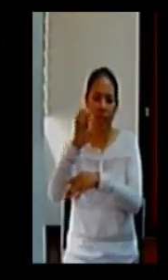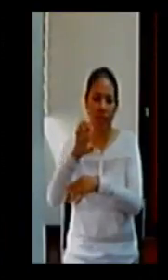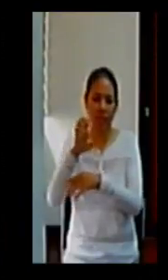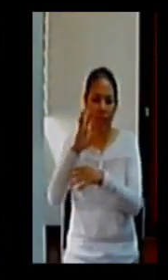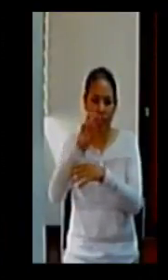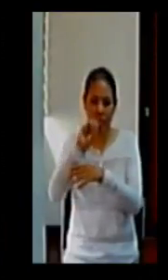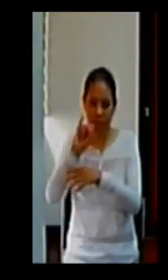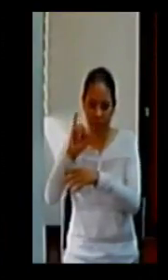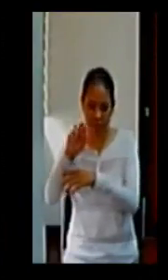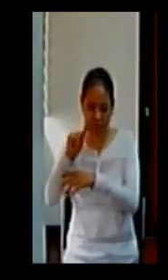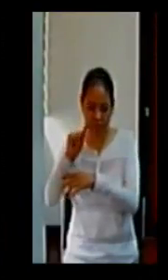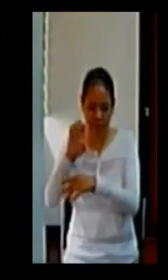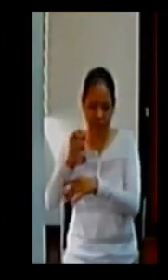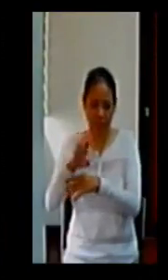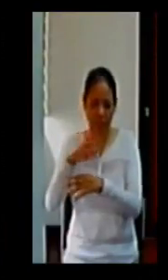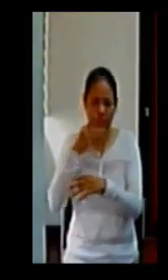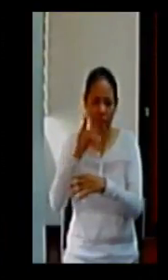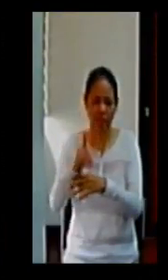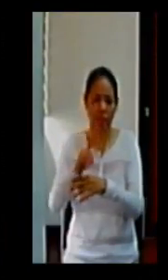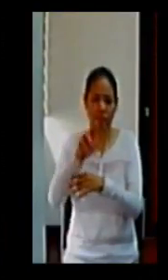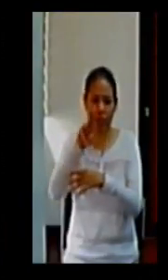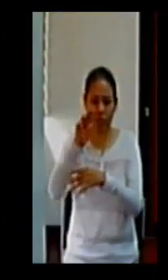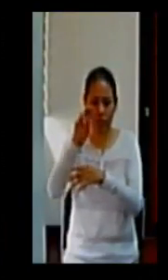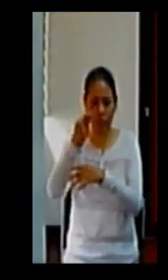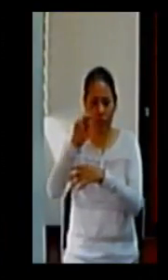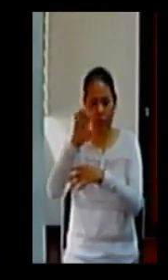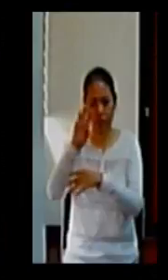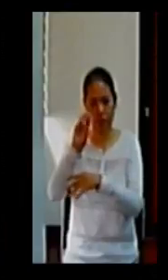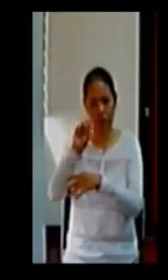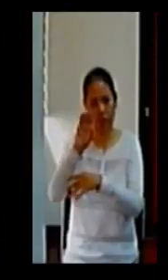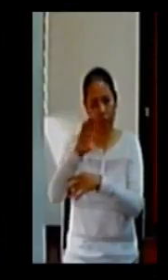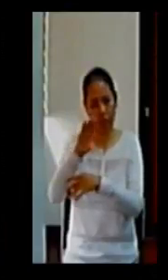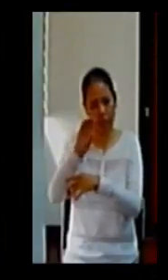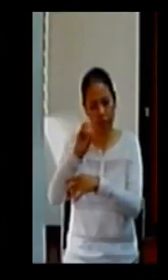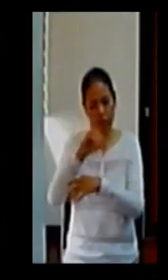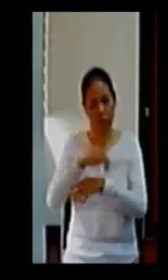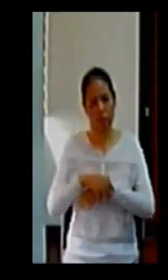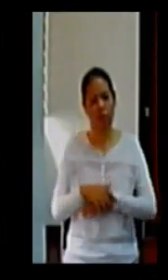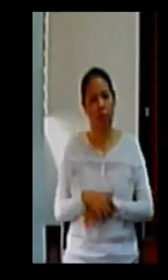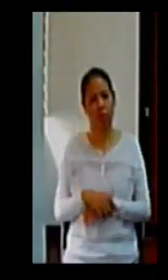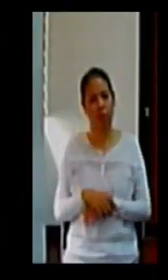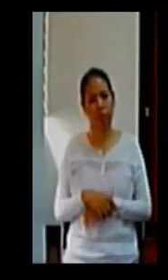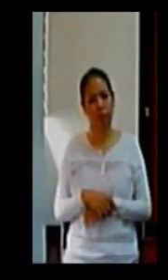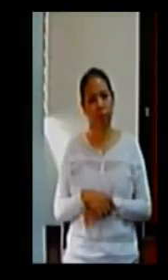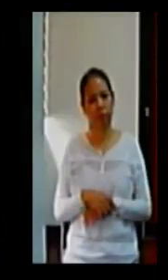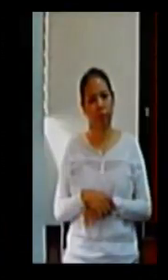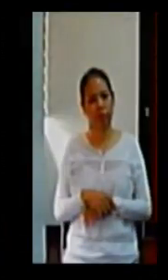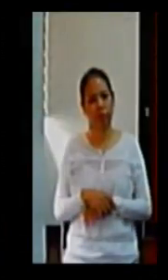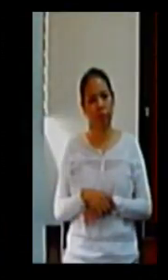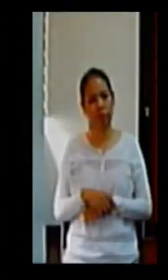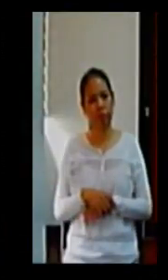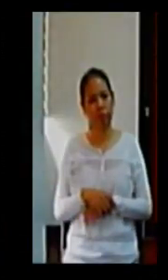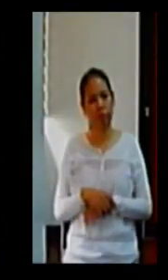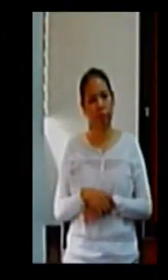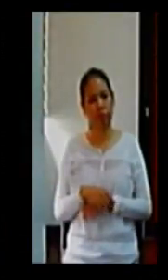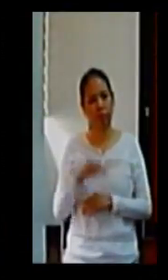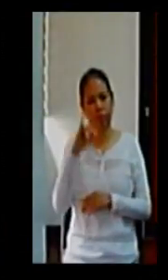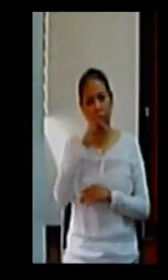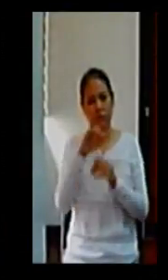Hindi inimin tanuman hinan, kung tanuman hi, pake hi, tantanumihan siya,